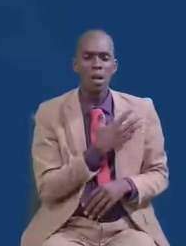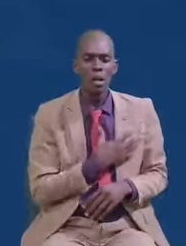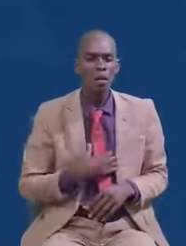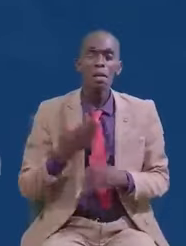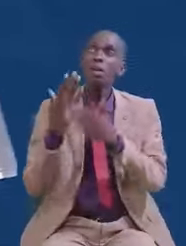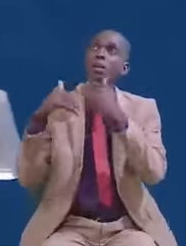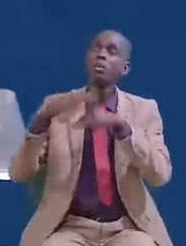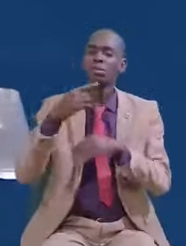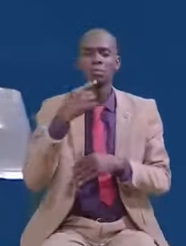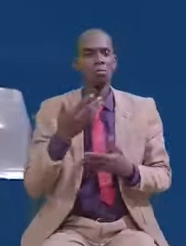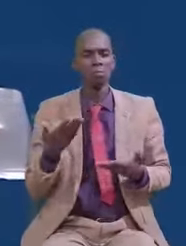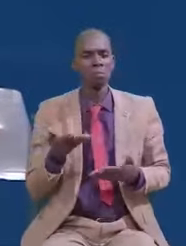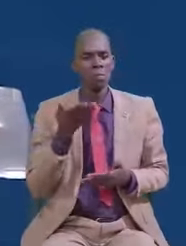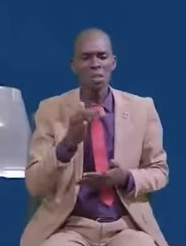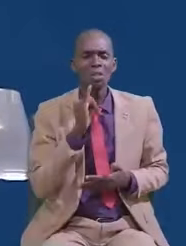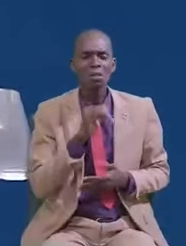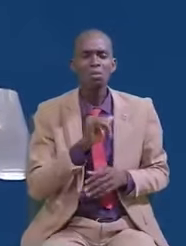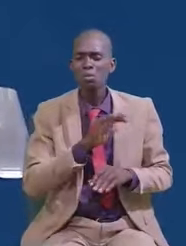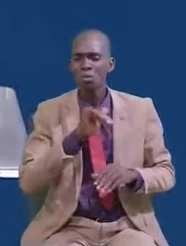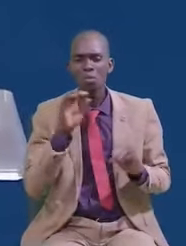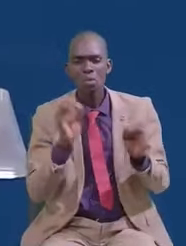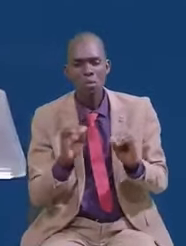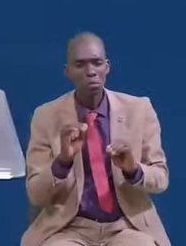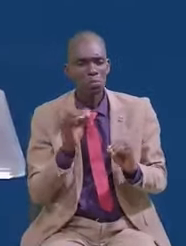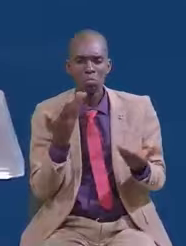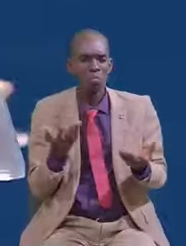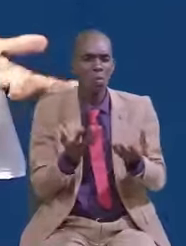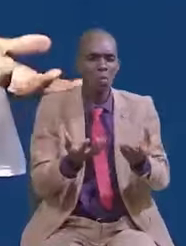Il dit que mais il n'y a rien de désirable de toi.